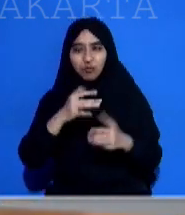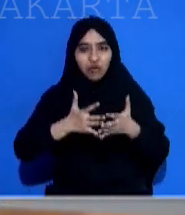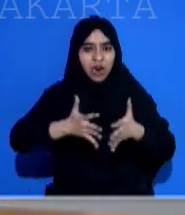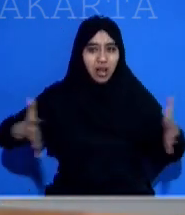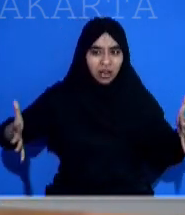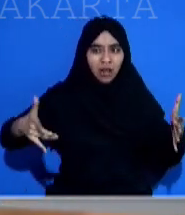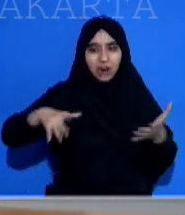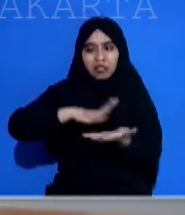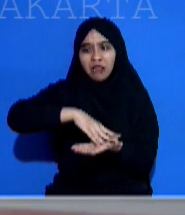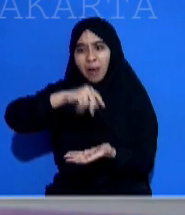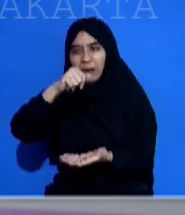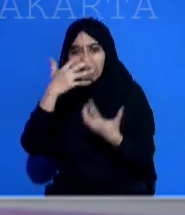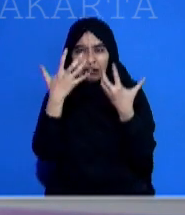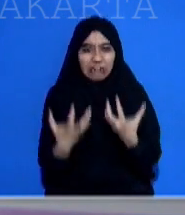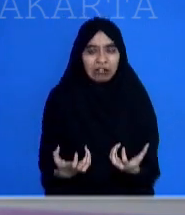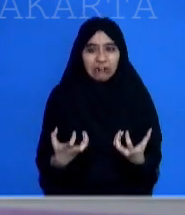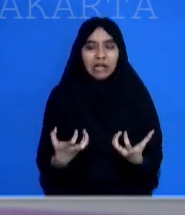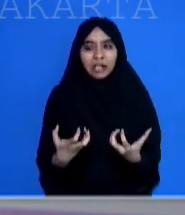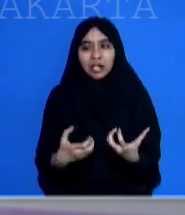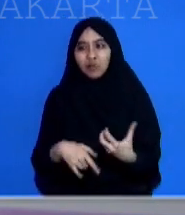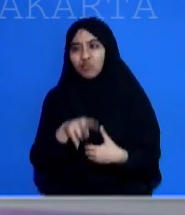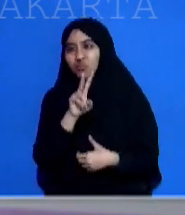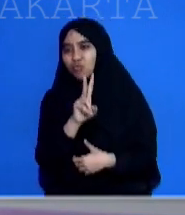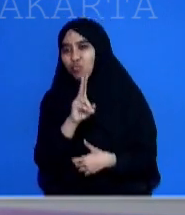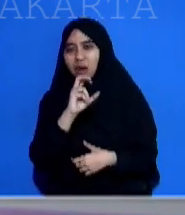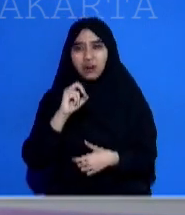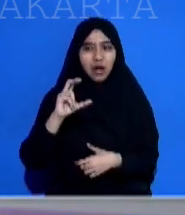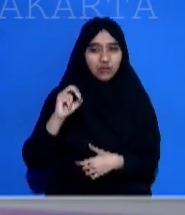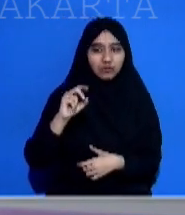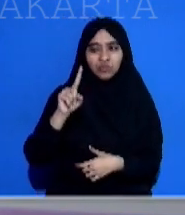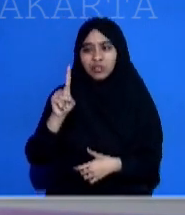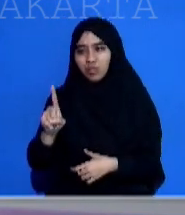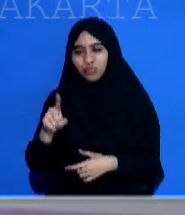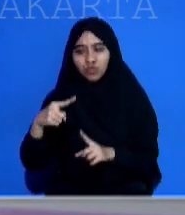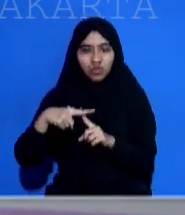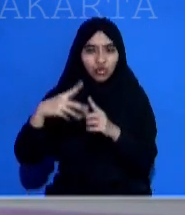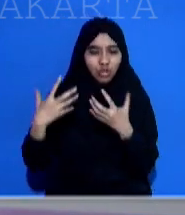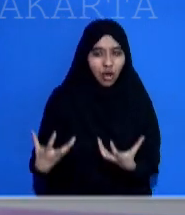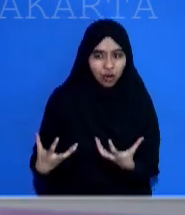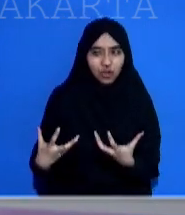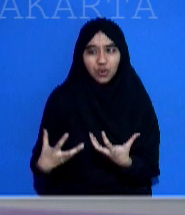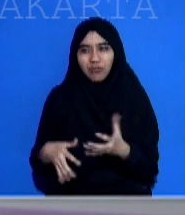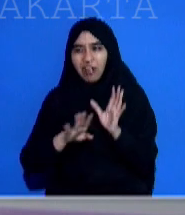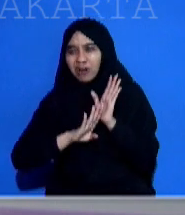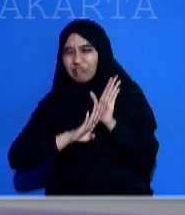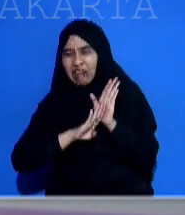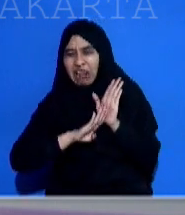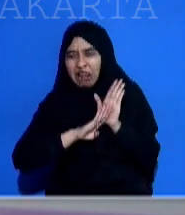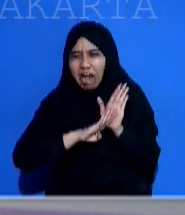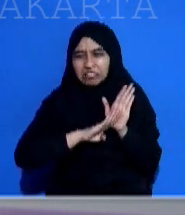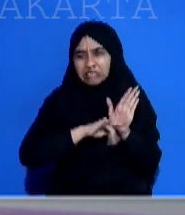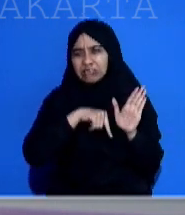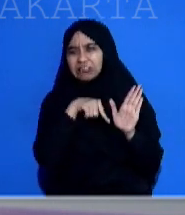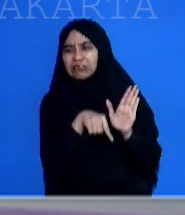sebesar 201.000 ton menjadi penghambat laju inflasi DIY sebesar 0,2%